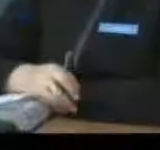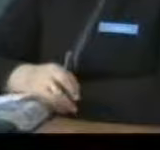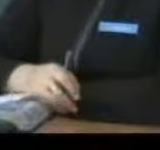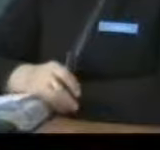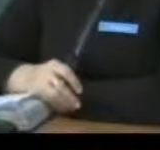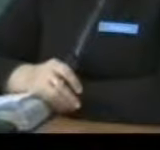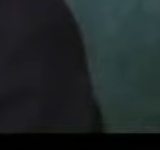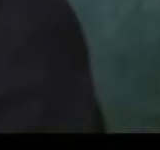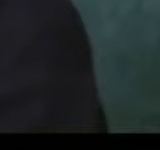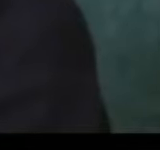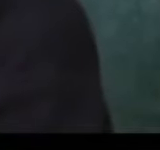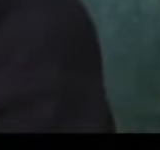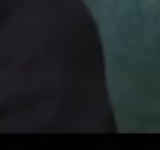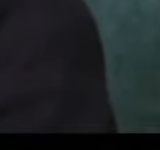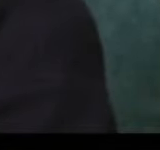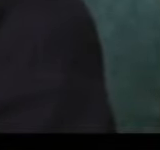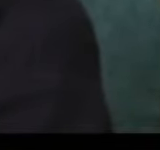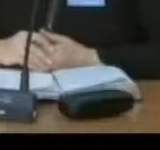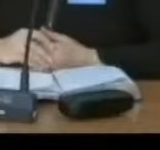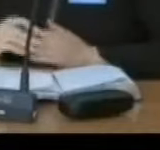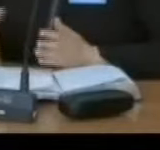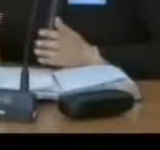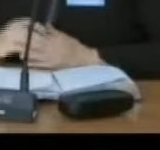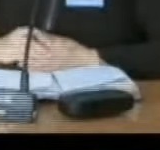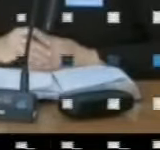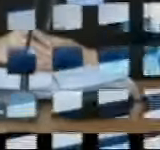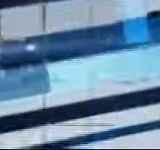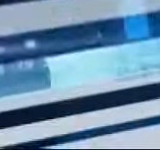Жылу қайда кетіп жатыр, қалалықтардың пәтерлері неге жылымайды?